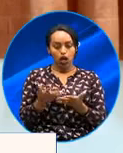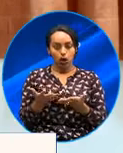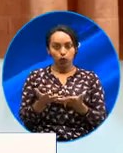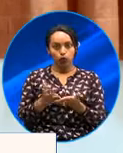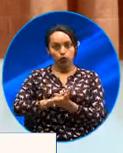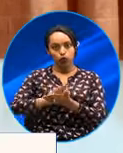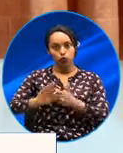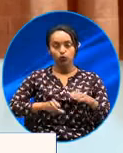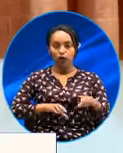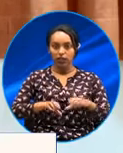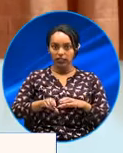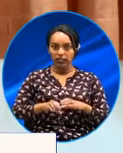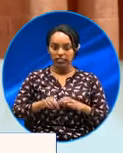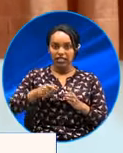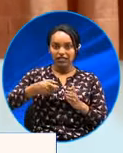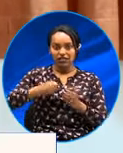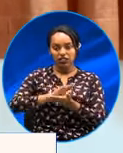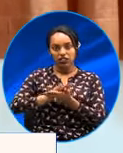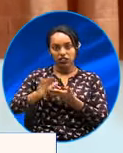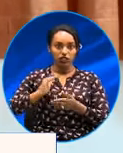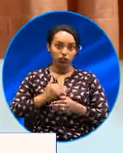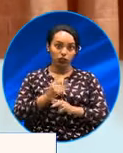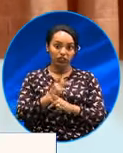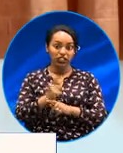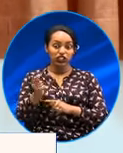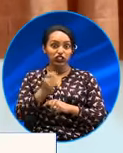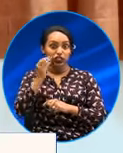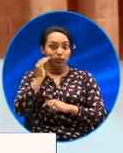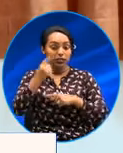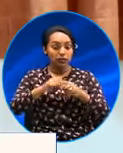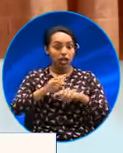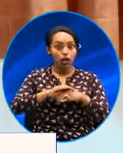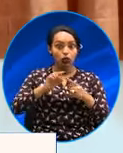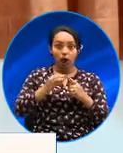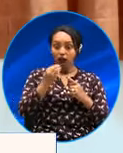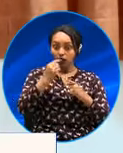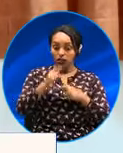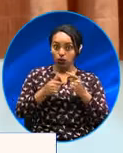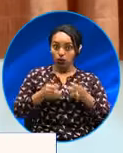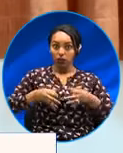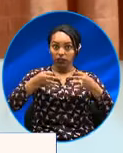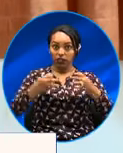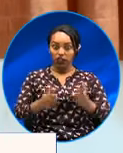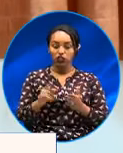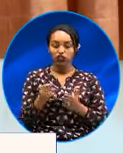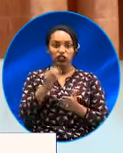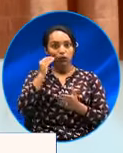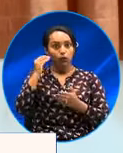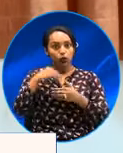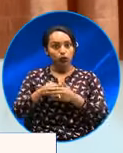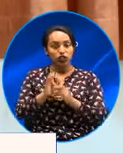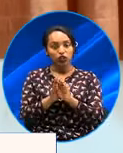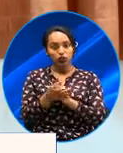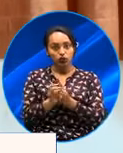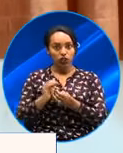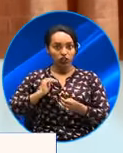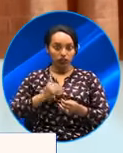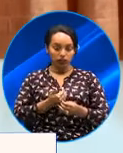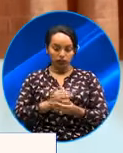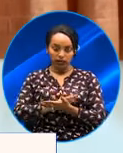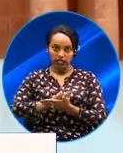እቃዎች ንጹህ ማድረግ፣ ሳኒቴሽናችንን መጠበቅ። ከሽንት ቤት ስንወጣ ከእጅ ወደ አፍ ስለሆነ የሚተላለፈው፣ ከሽንት ቤት ስንወጣ